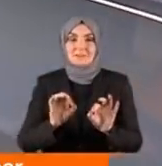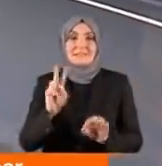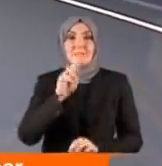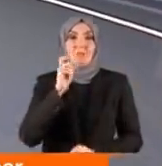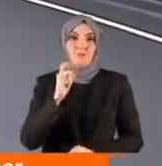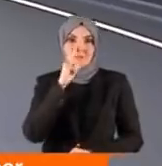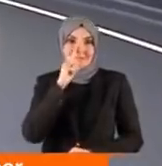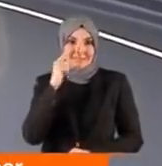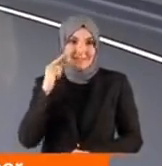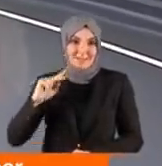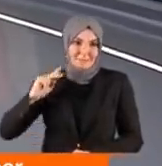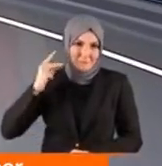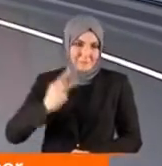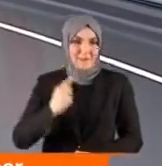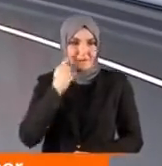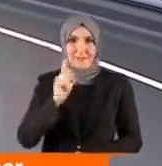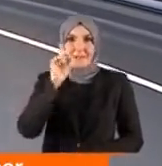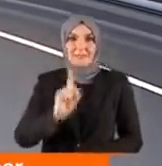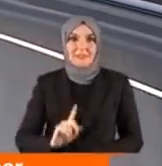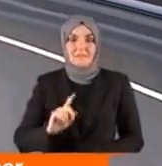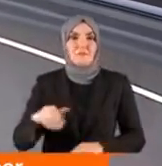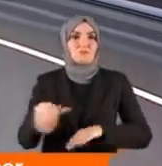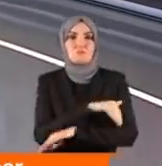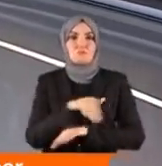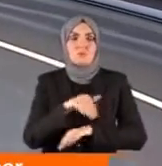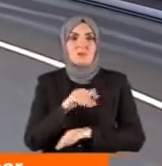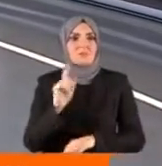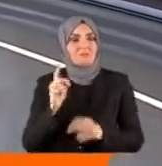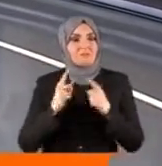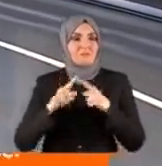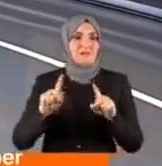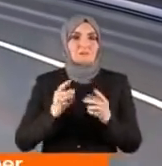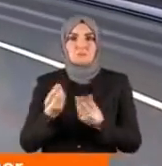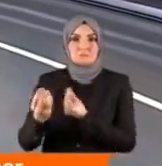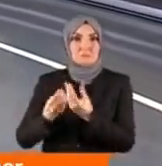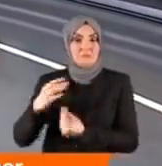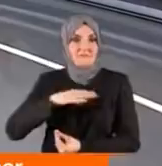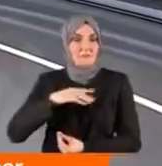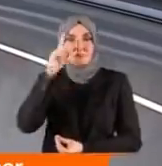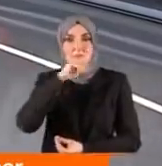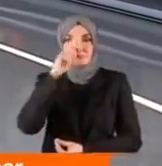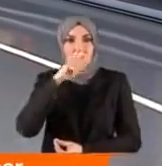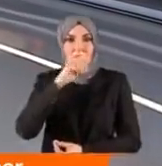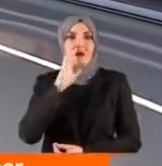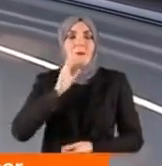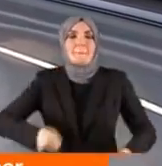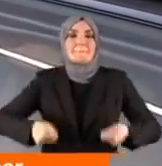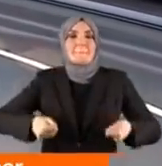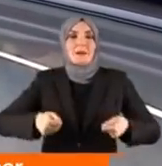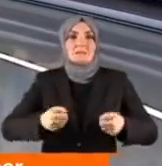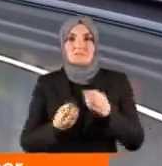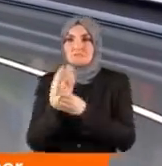bugün iyi ki sokaklarda sıradışı bir yoğunluk vardı nedeni semt pazarlarını kurulmasaydı esnaf